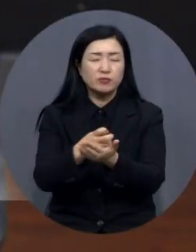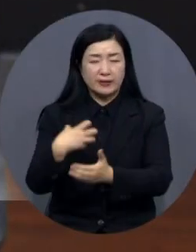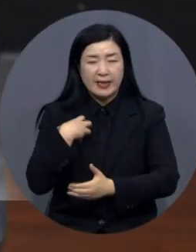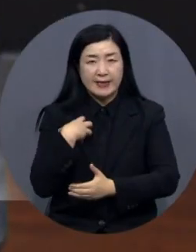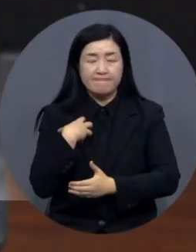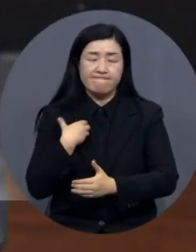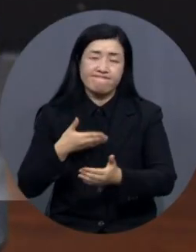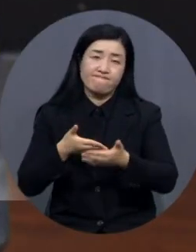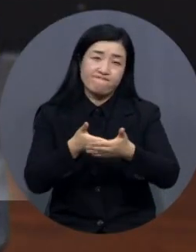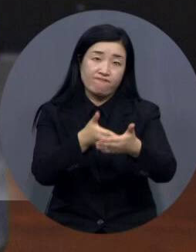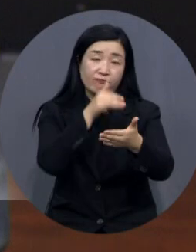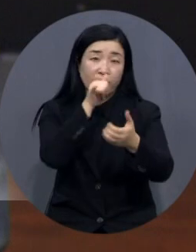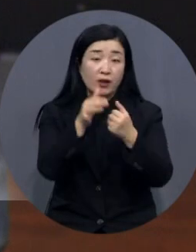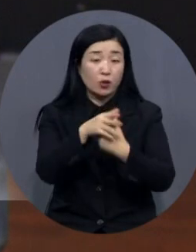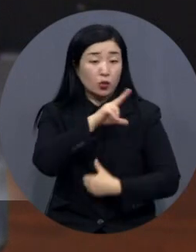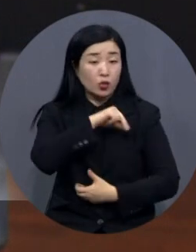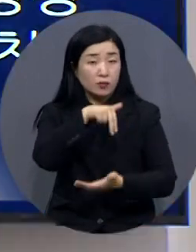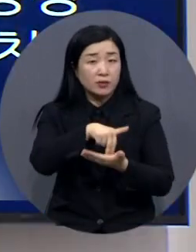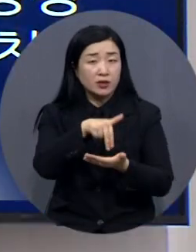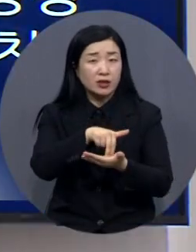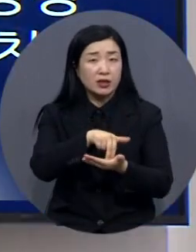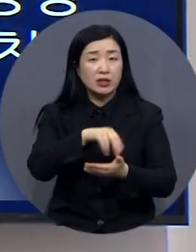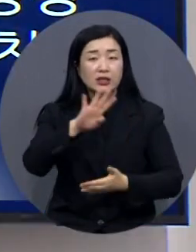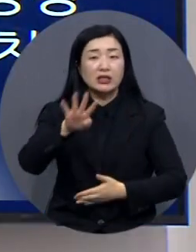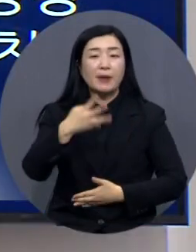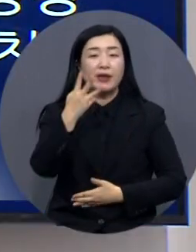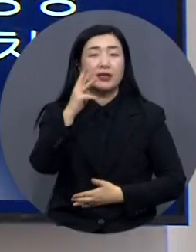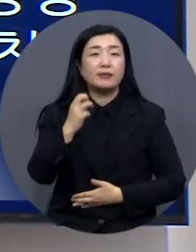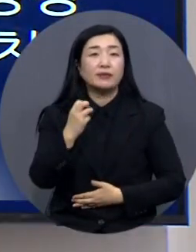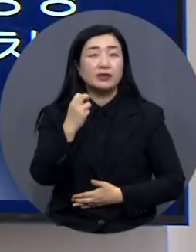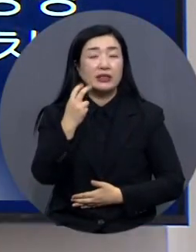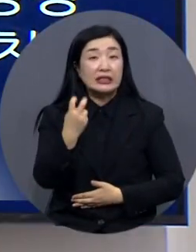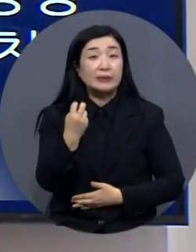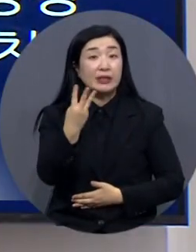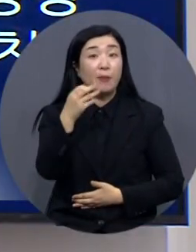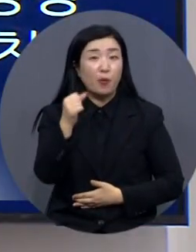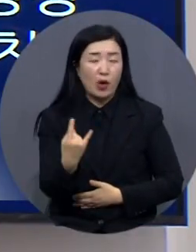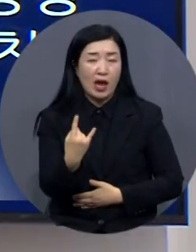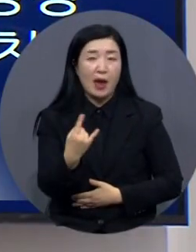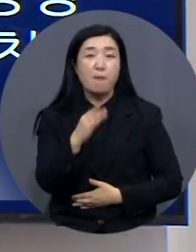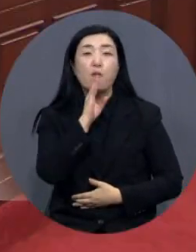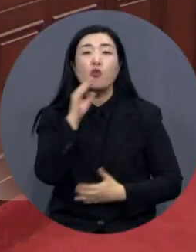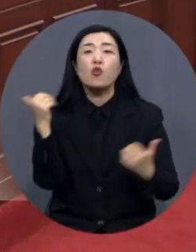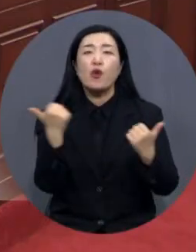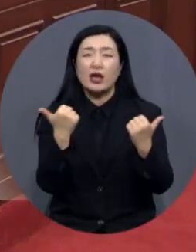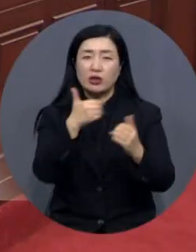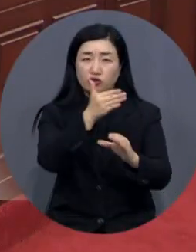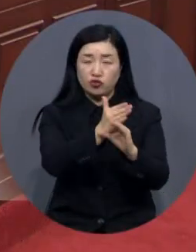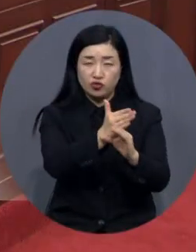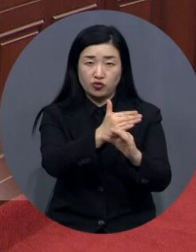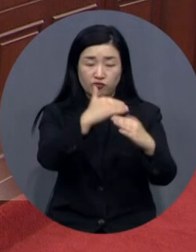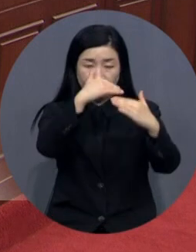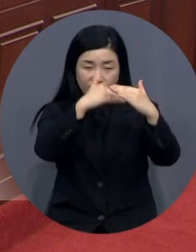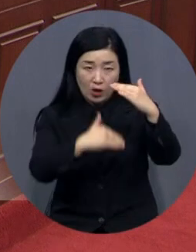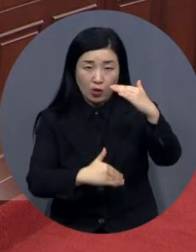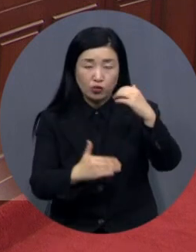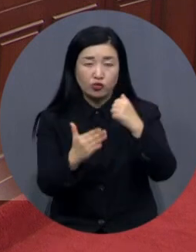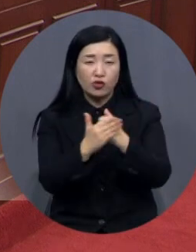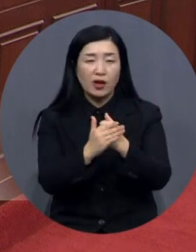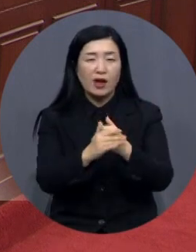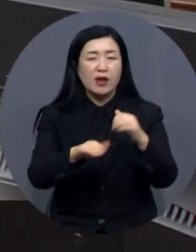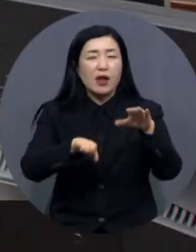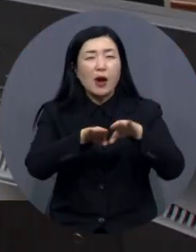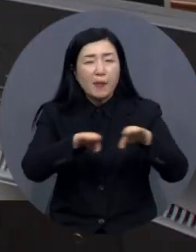촉구했습니다. 도의회는 제423회 임시회 본회의에서 일회용품 보증금제 형평성 해소를